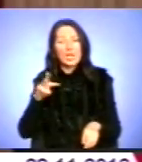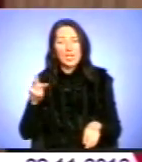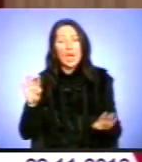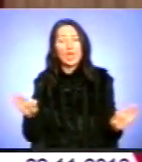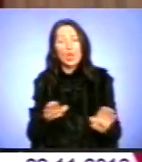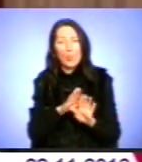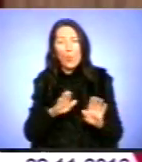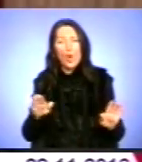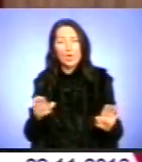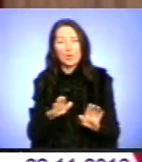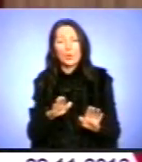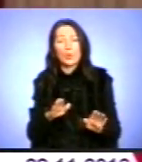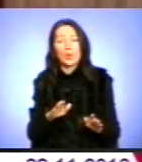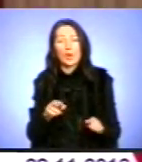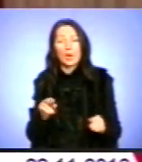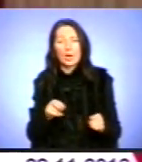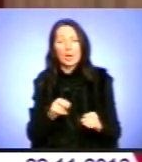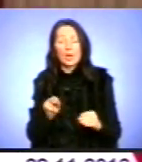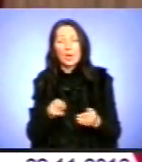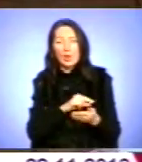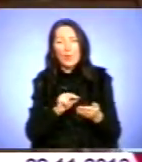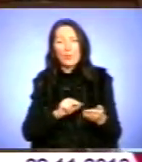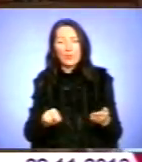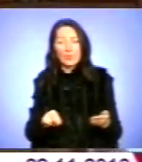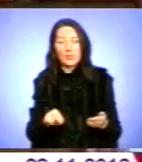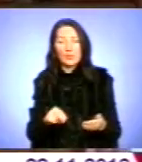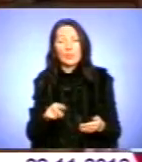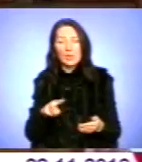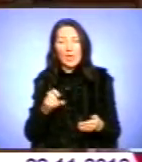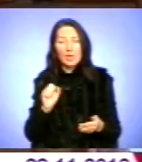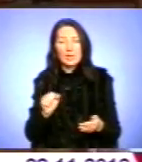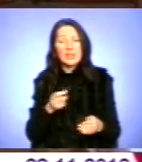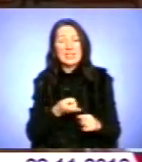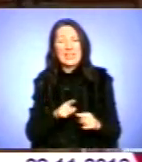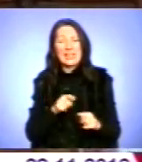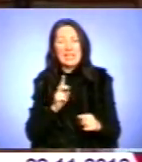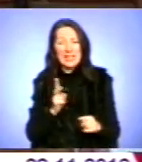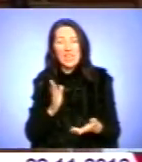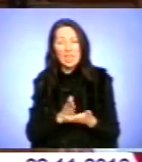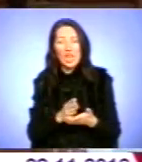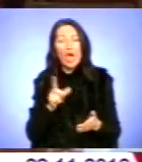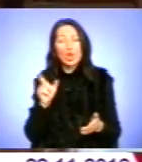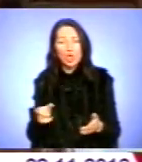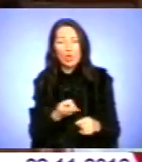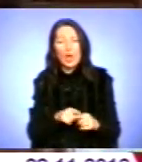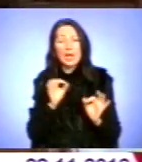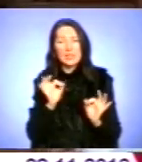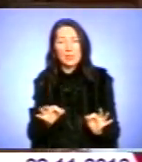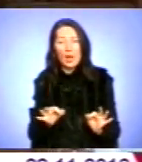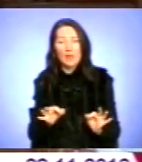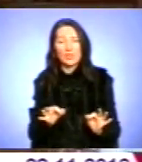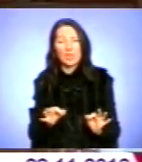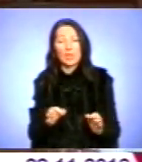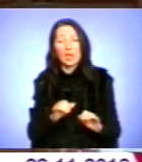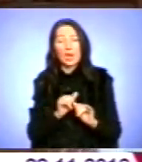Музику обрізає, нарізає, як йовочку. Леонід Олександрович, який є людиною, яка справді розбудовувала